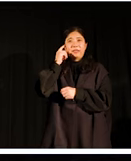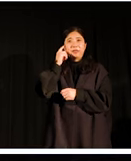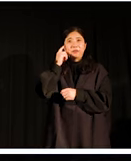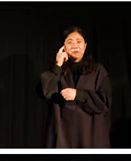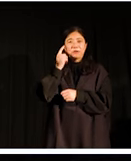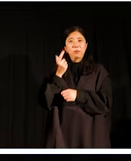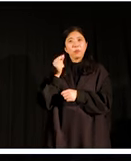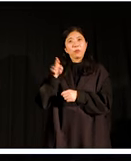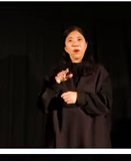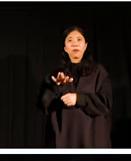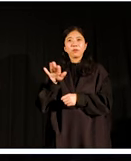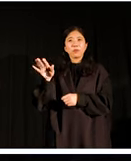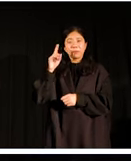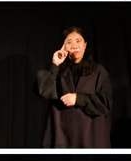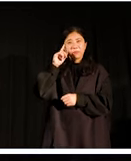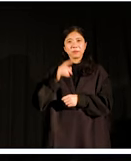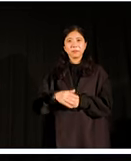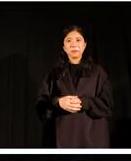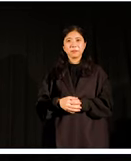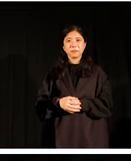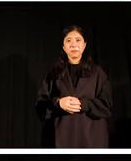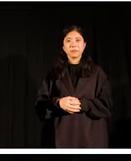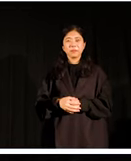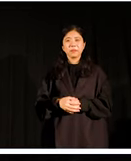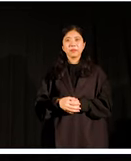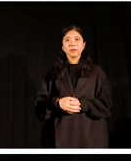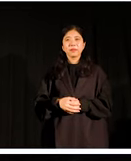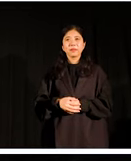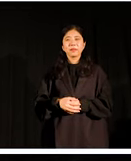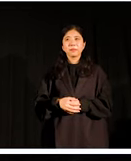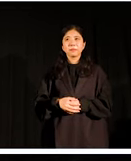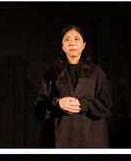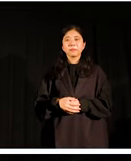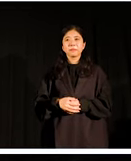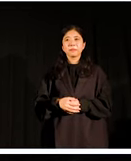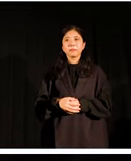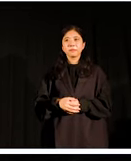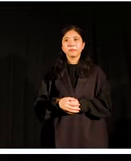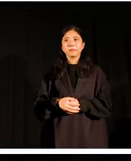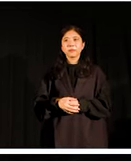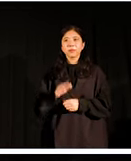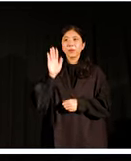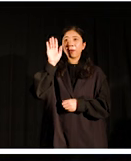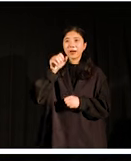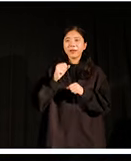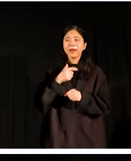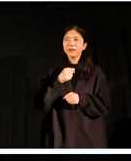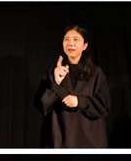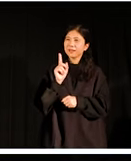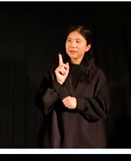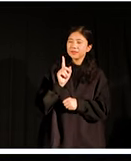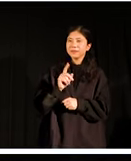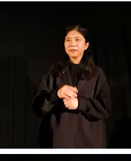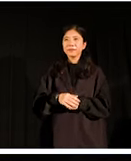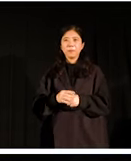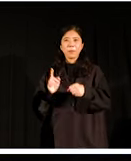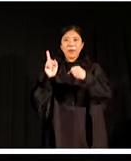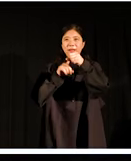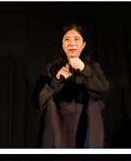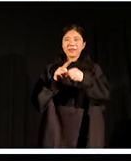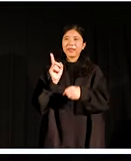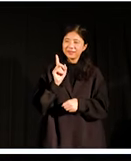があると思いますえそんなえ3人にですねそれぞれがこれからまやりたいこととかあの目指してる